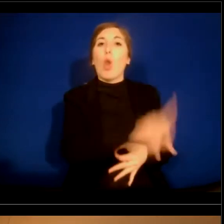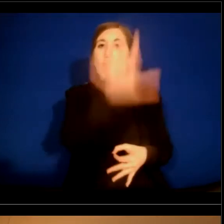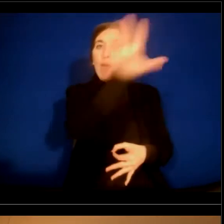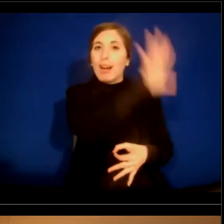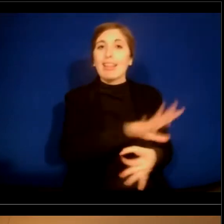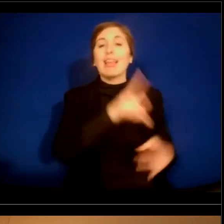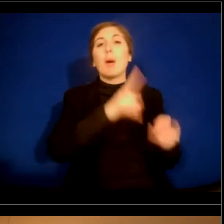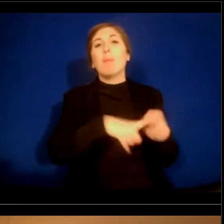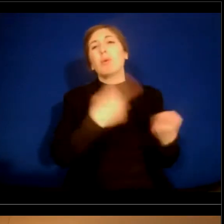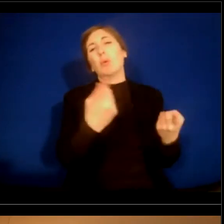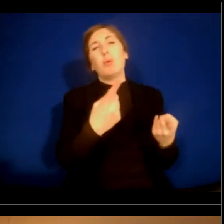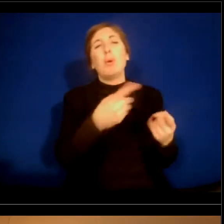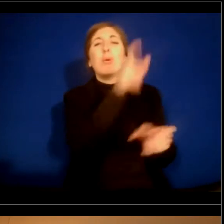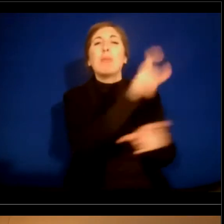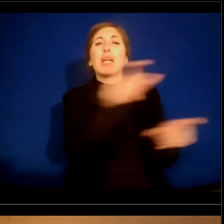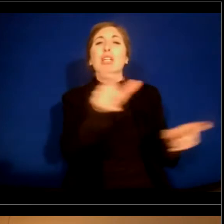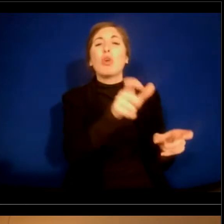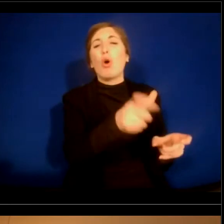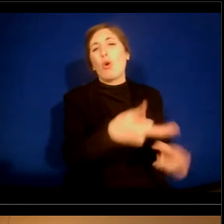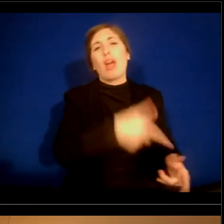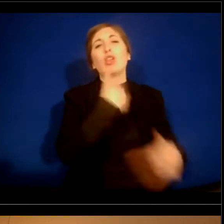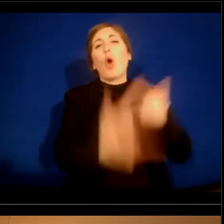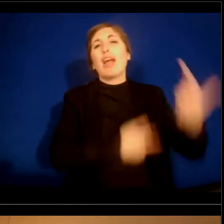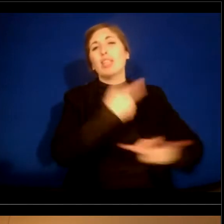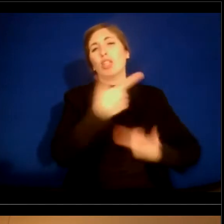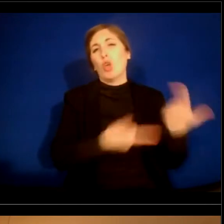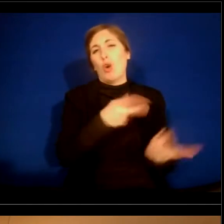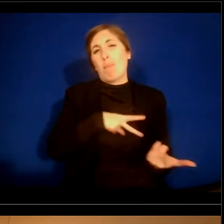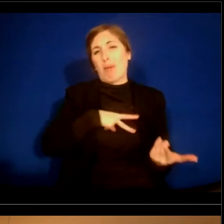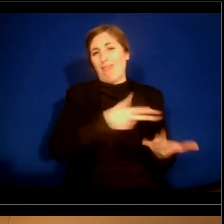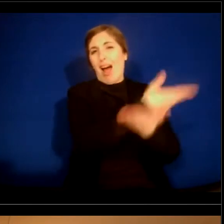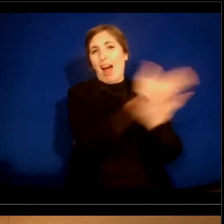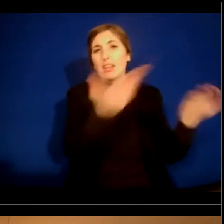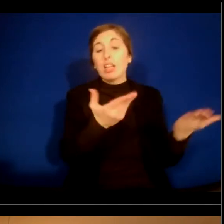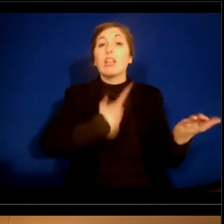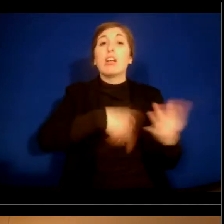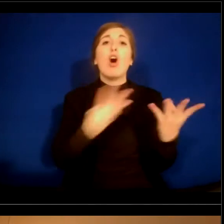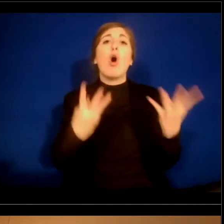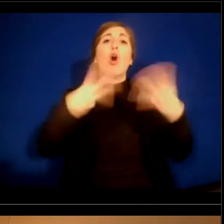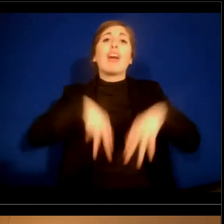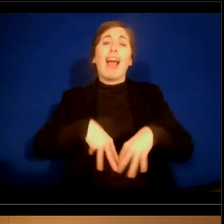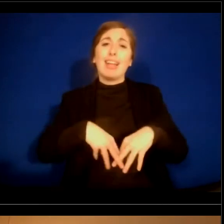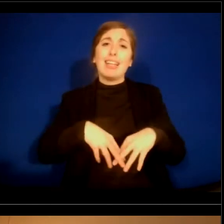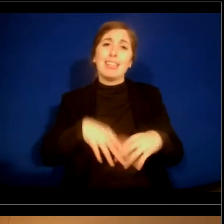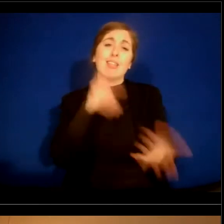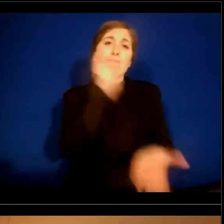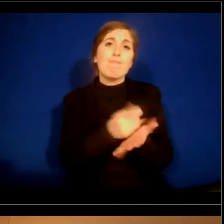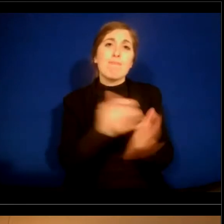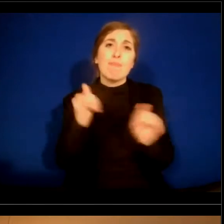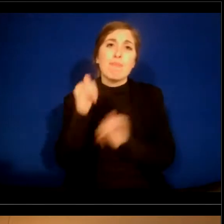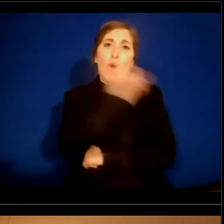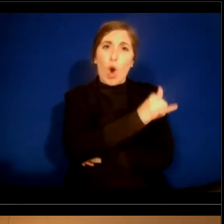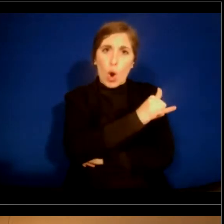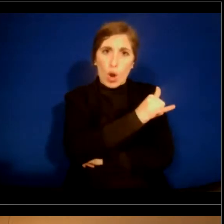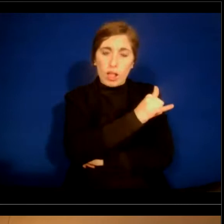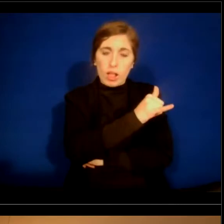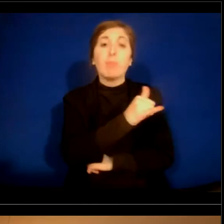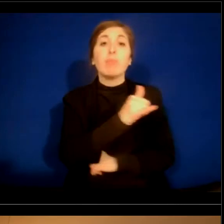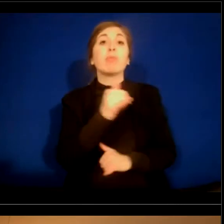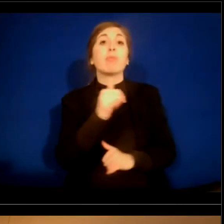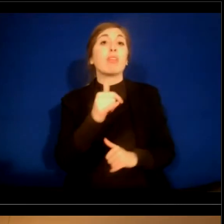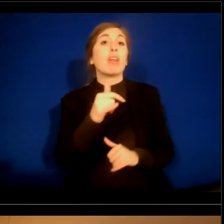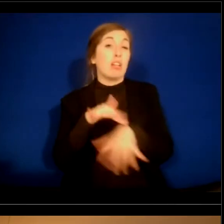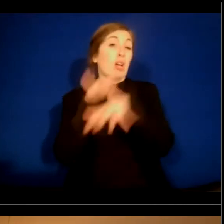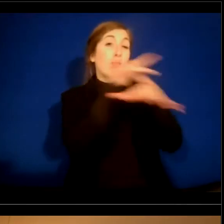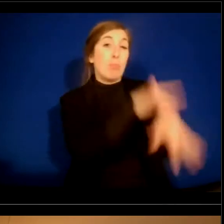abbiamo organizzato dei voli per portare i pazienti in due IRCCS lombardi, San Matteo di